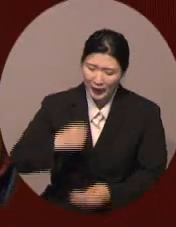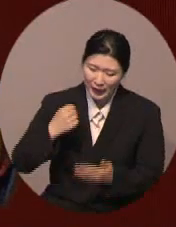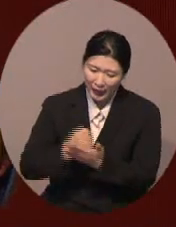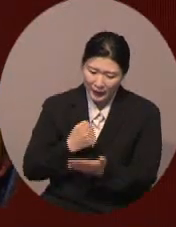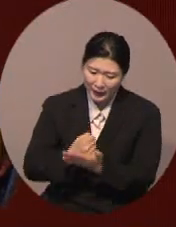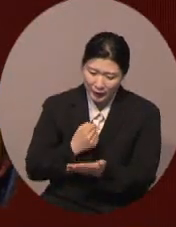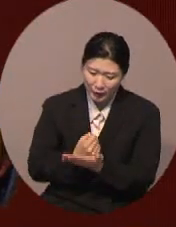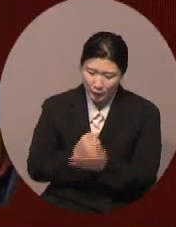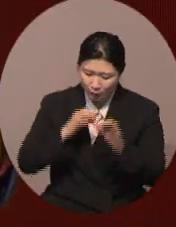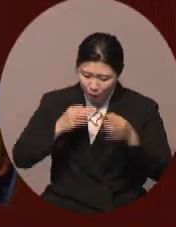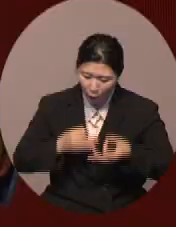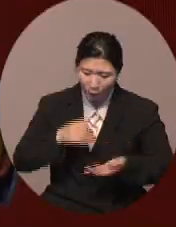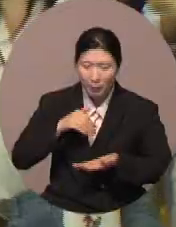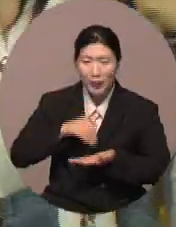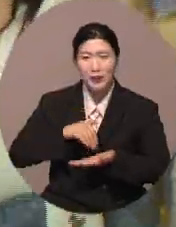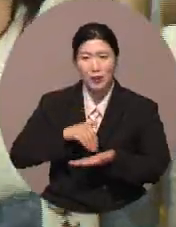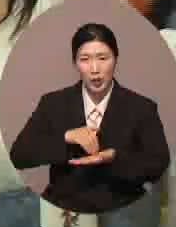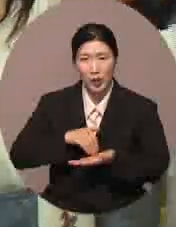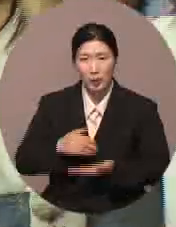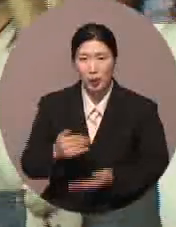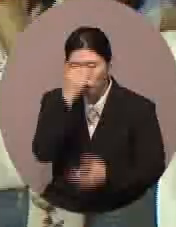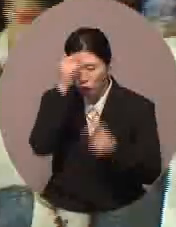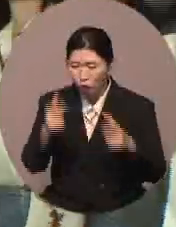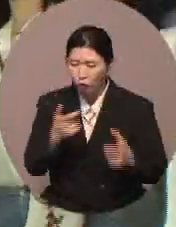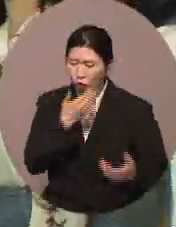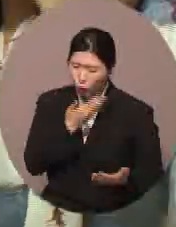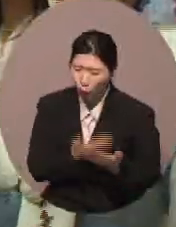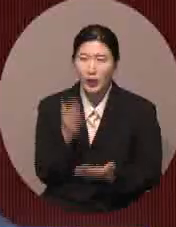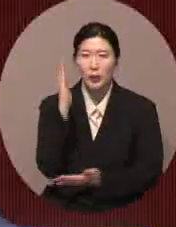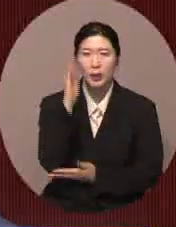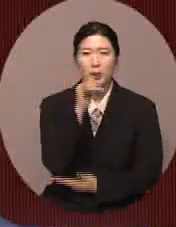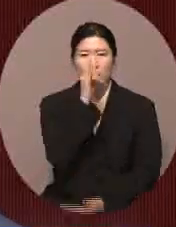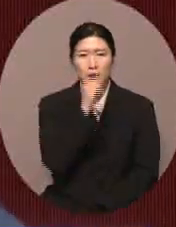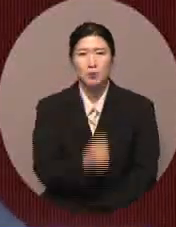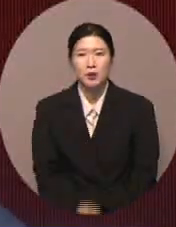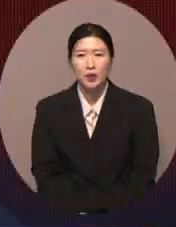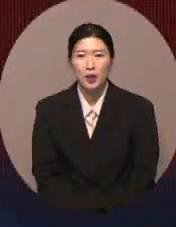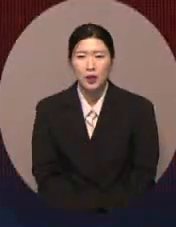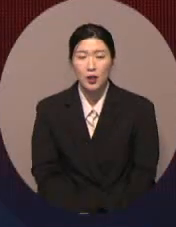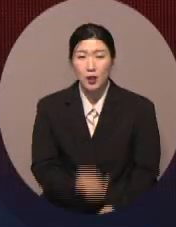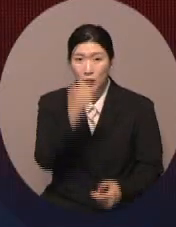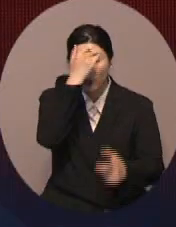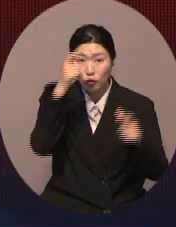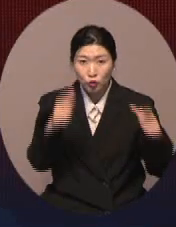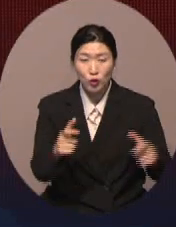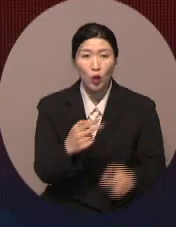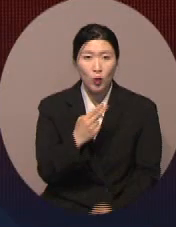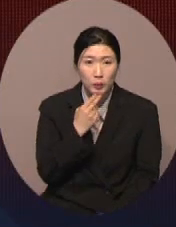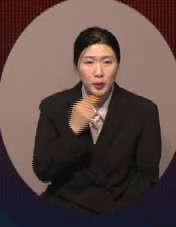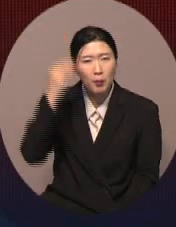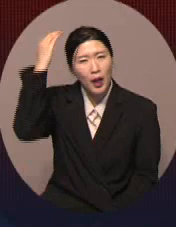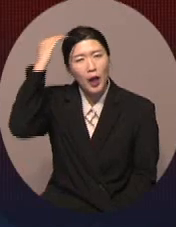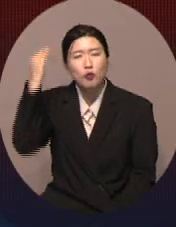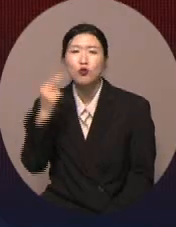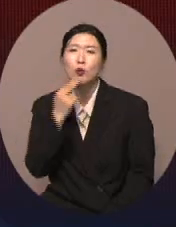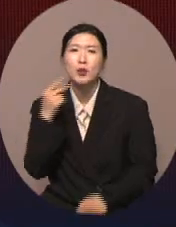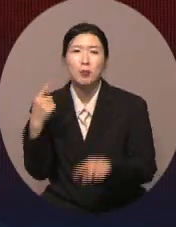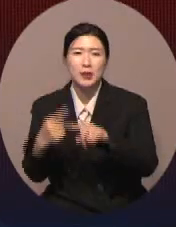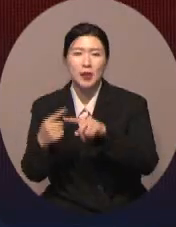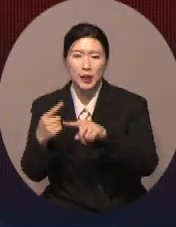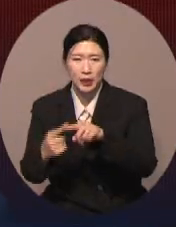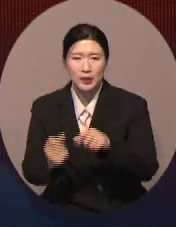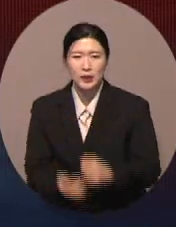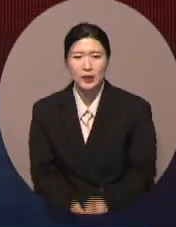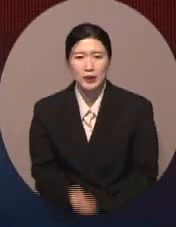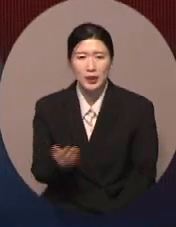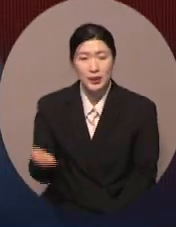것을 반성하며 충청권의 중요성을 강조했습니다. 충청이 없으면은 대한민국이 없습니다.